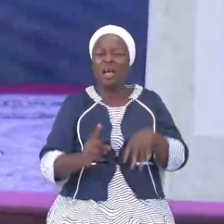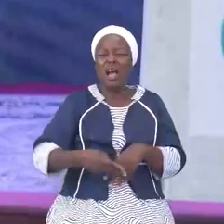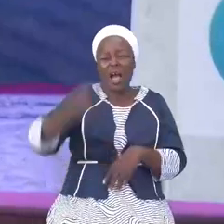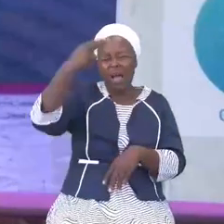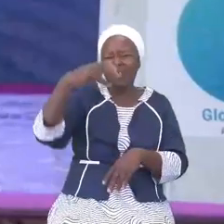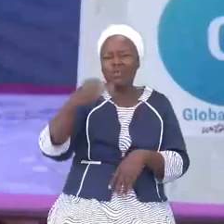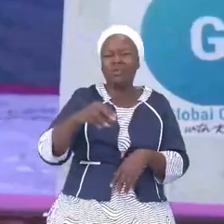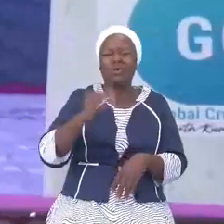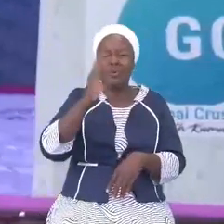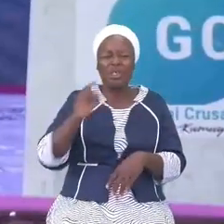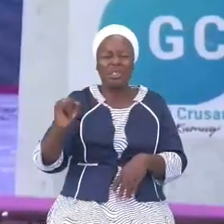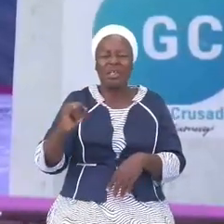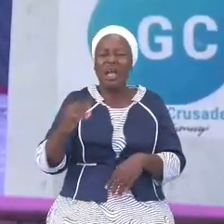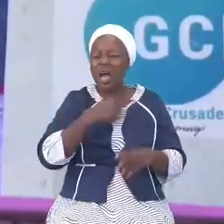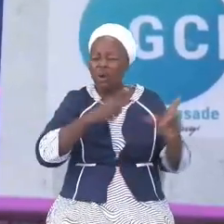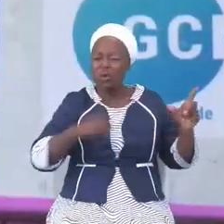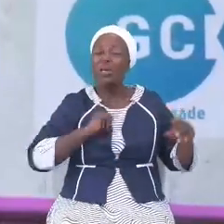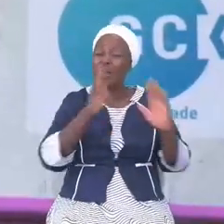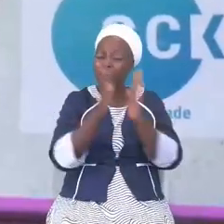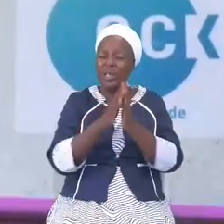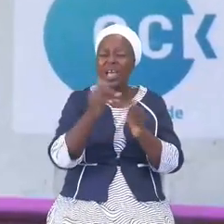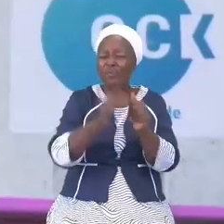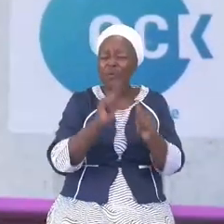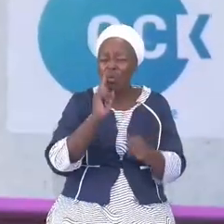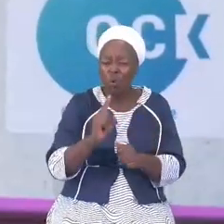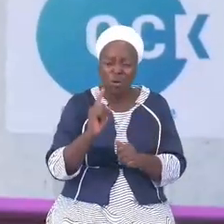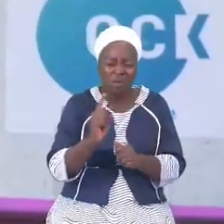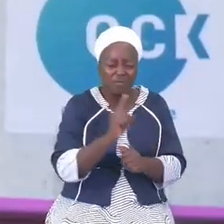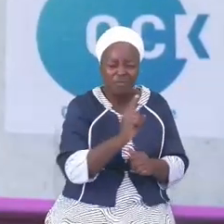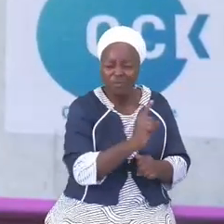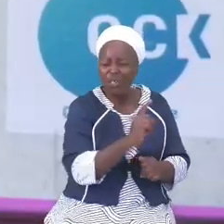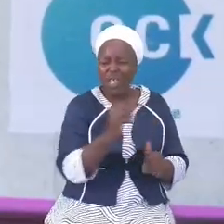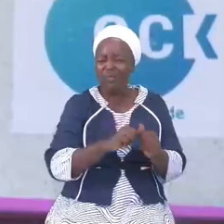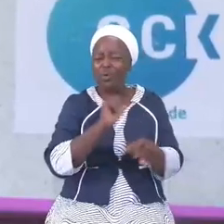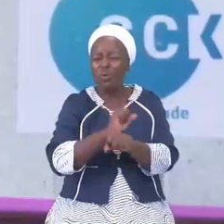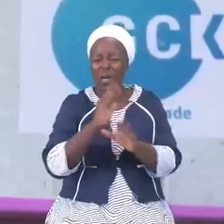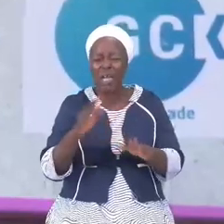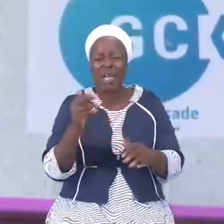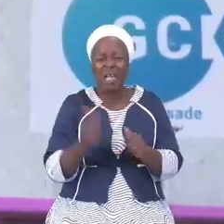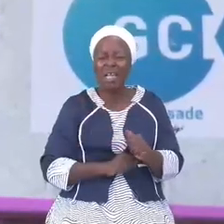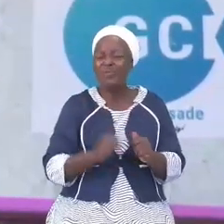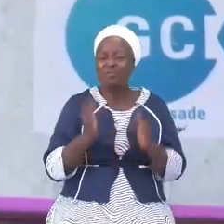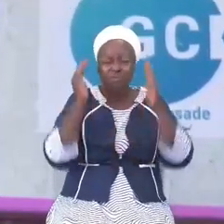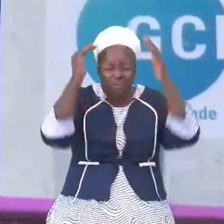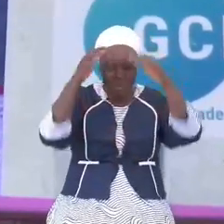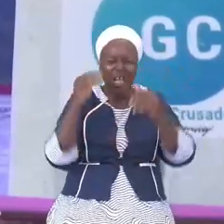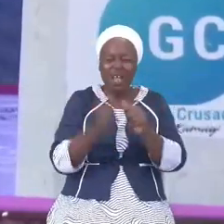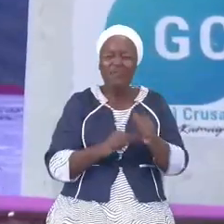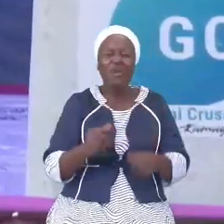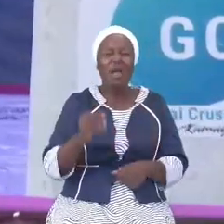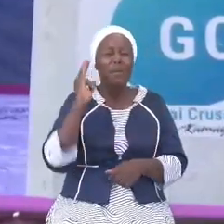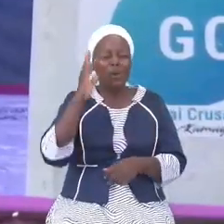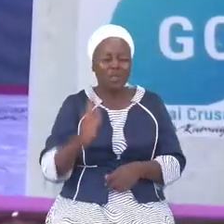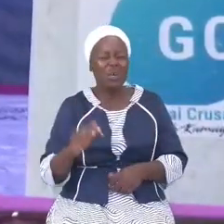prie, quiconque, tout ouvrier, tout ministre, tout évêque, tout pasteur, quiconque qui te